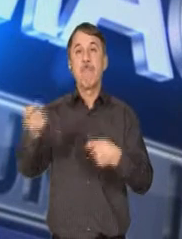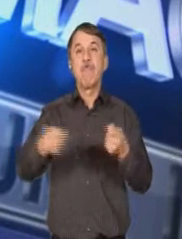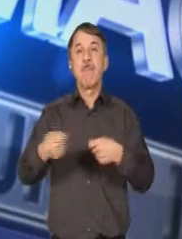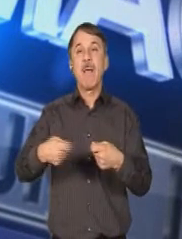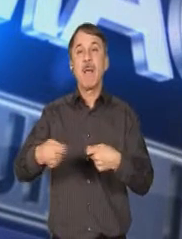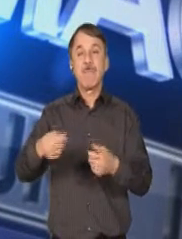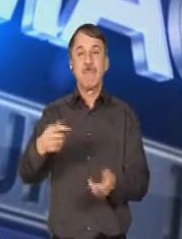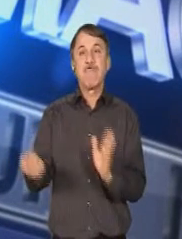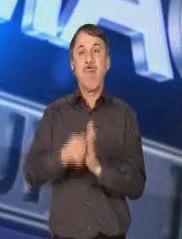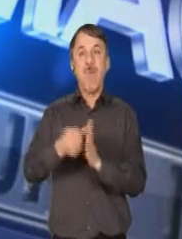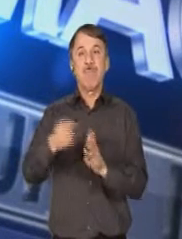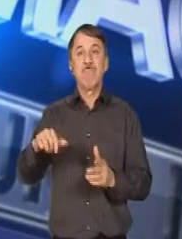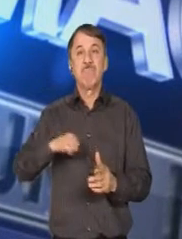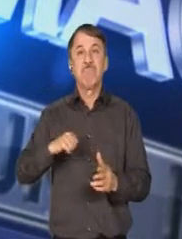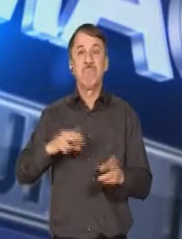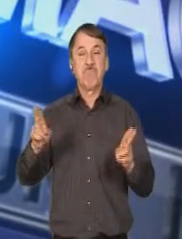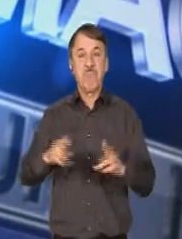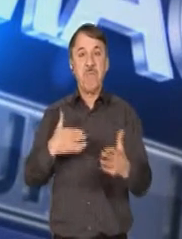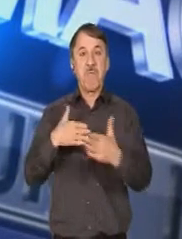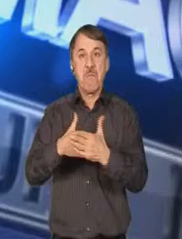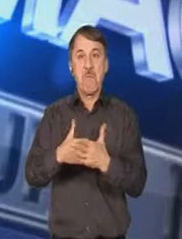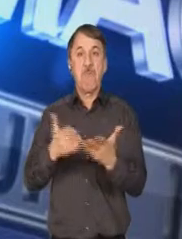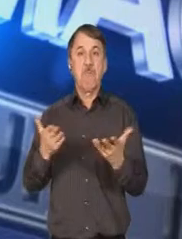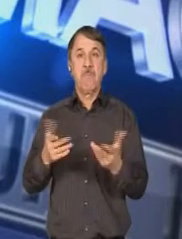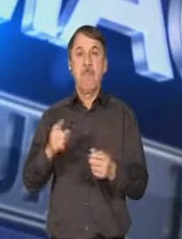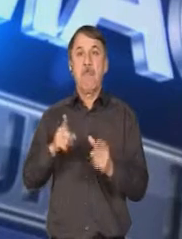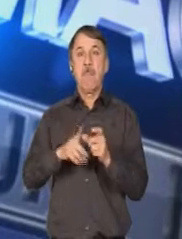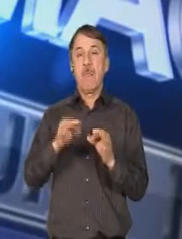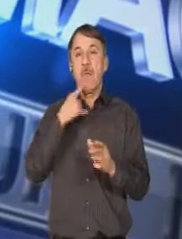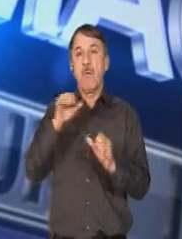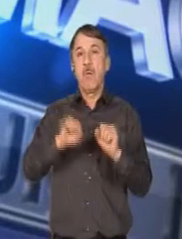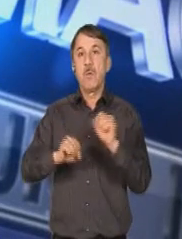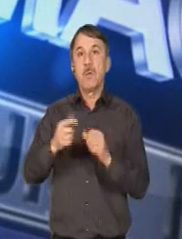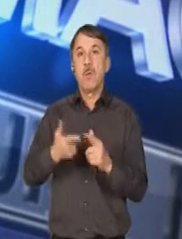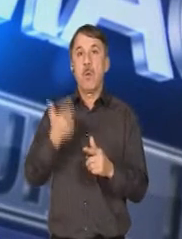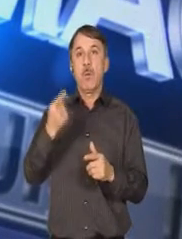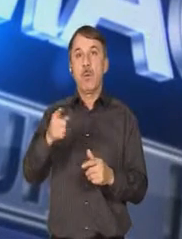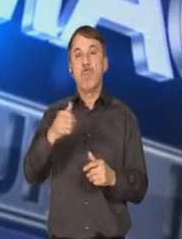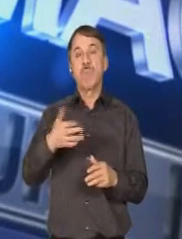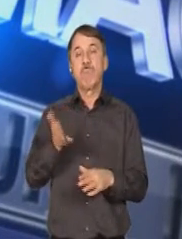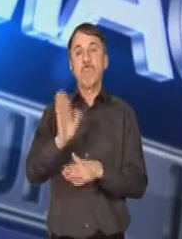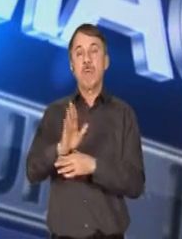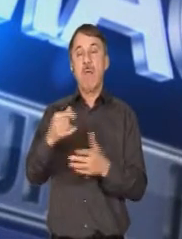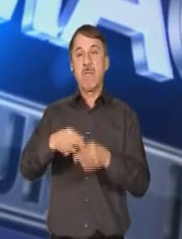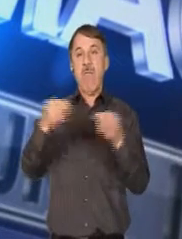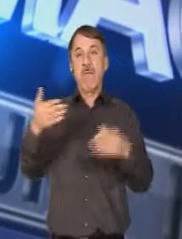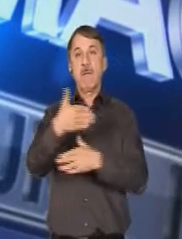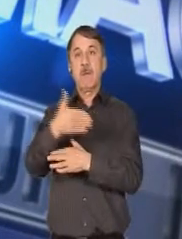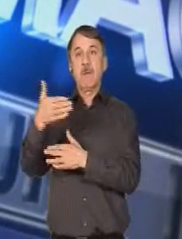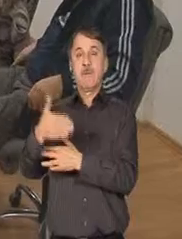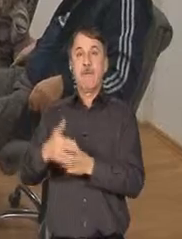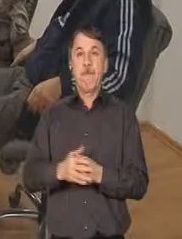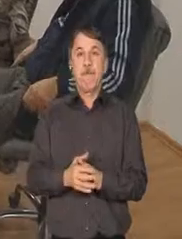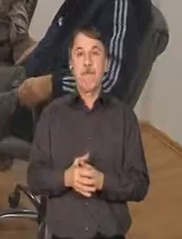svakako prilika za sve zainteresovane da direktnom pogodbom dođu u zakup nekog od poslovnih prostora ovog preduzeća.